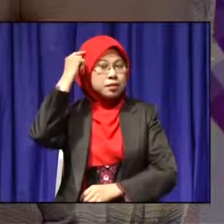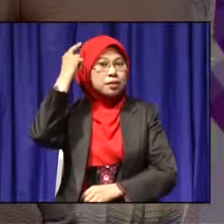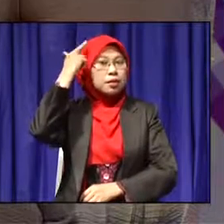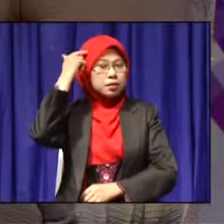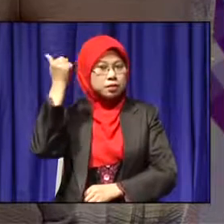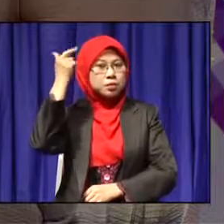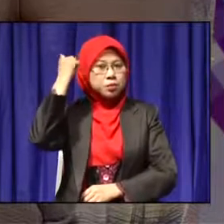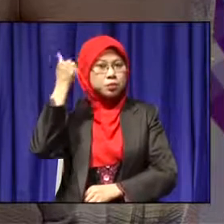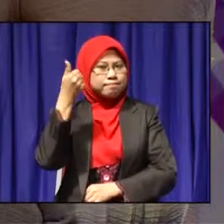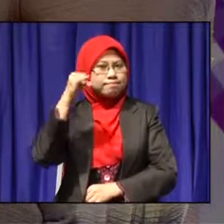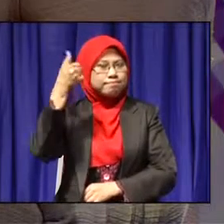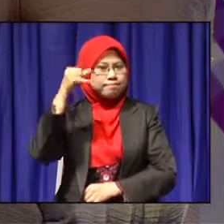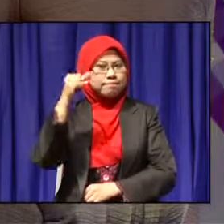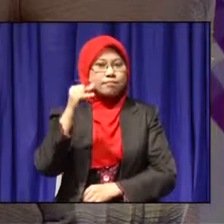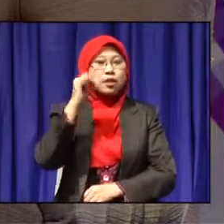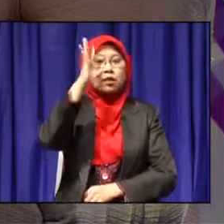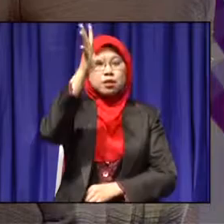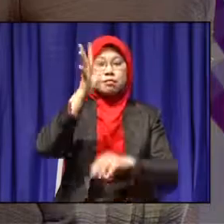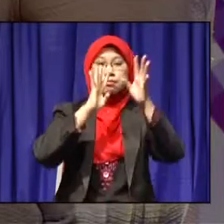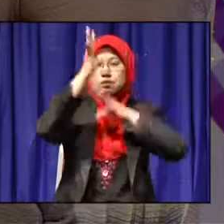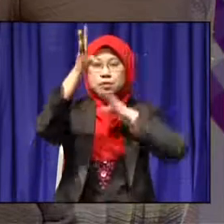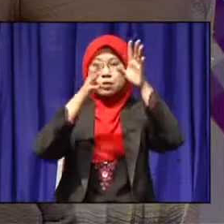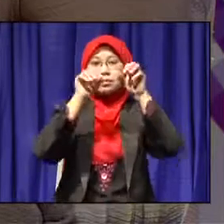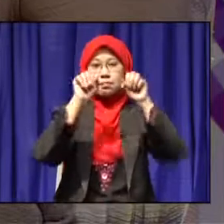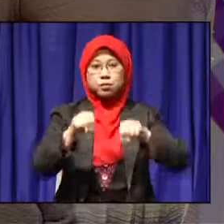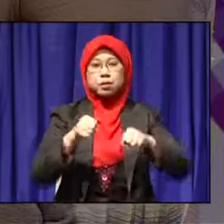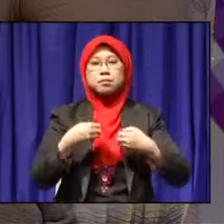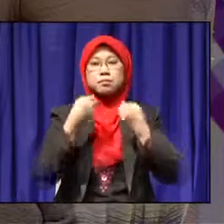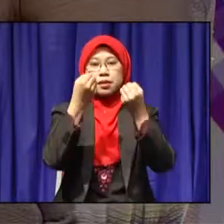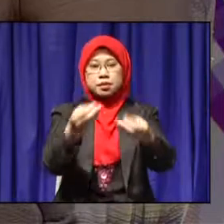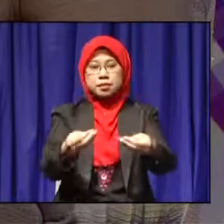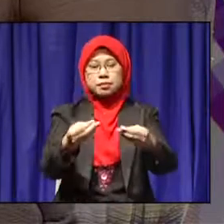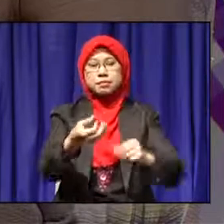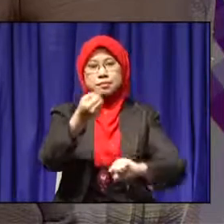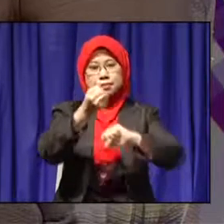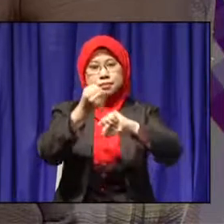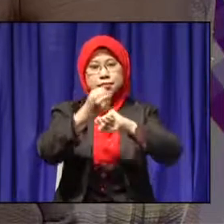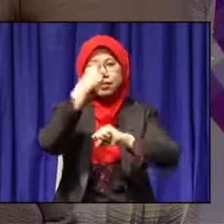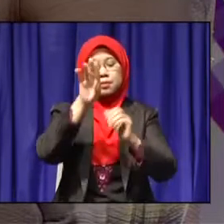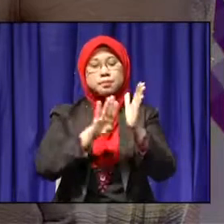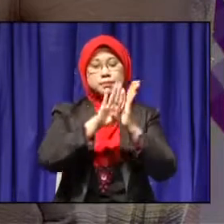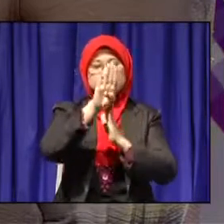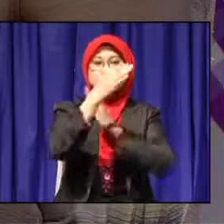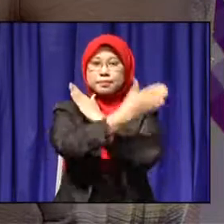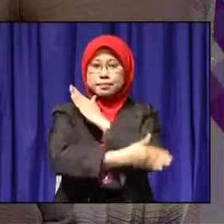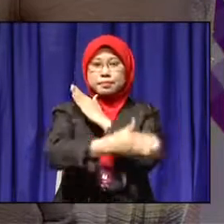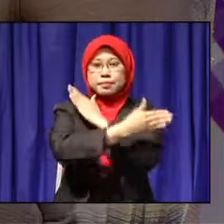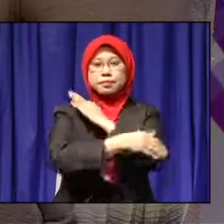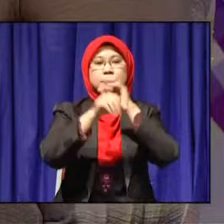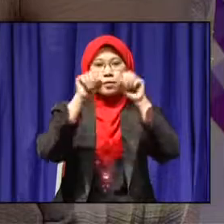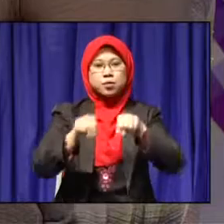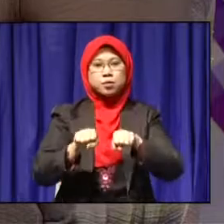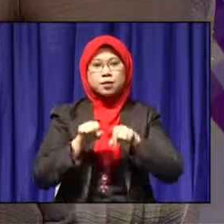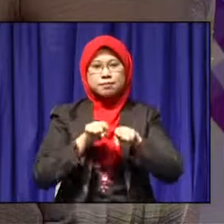inovatif dan mampu memberi sumbangan dalam pembangunan negara setempat mampu